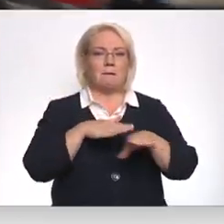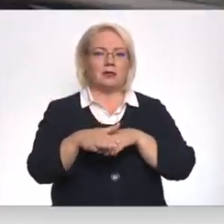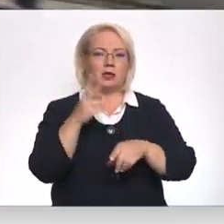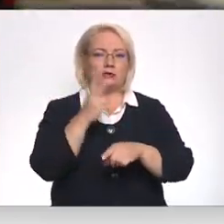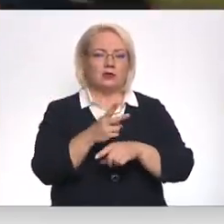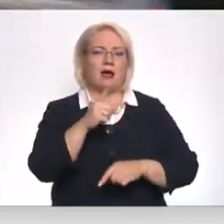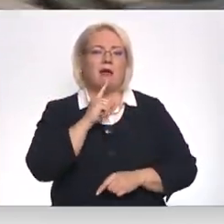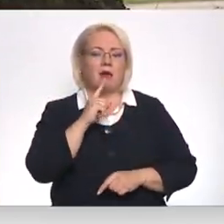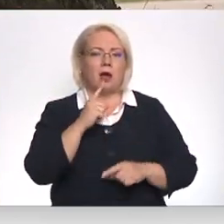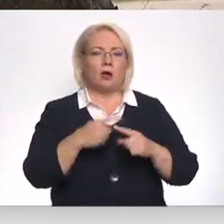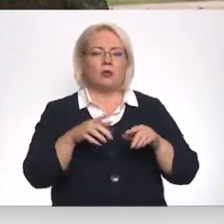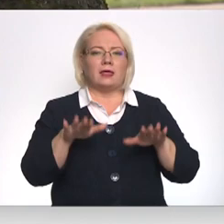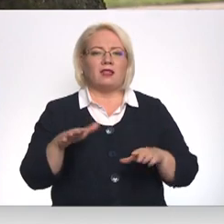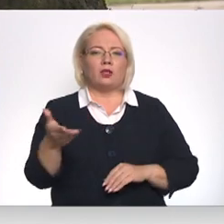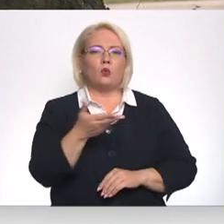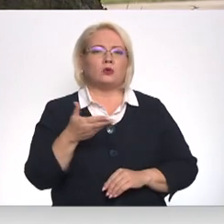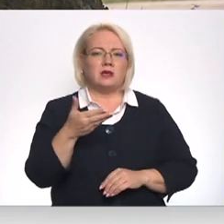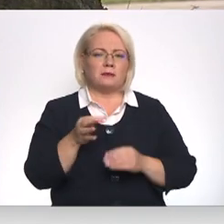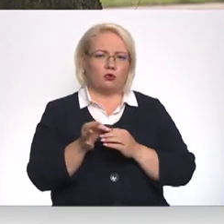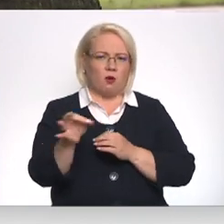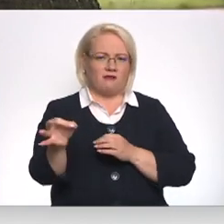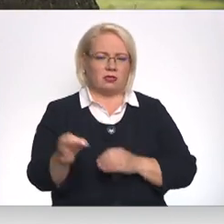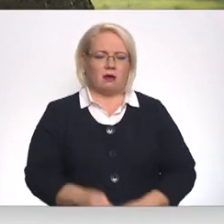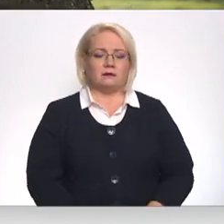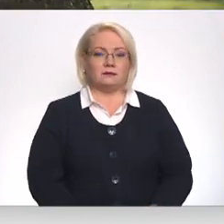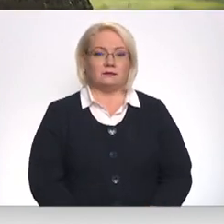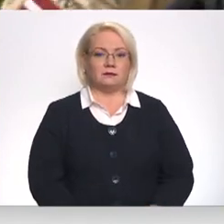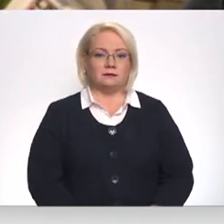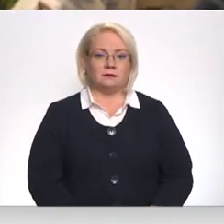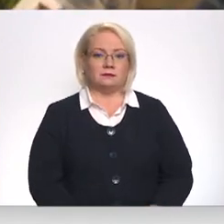un Dienvidkurzemes novadā. Dāvids Frenfelds, Raimonds Rumba, Latvijas televīzija.